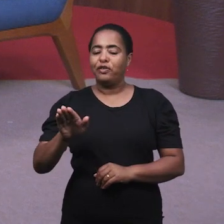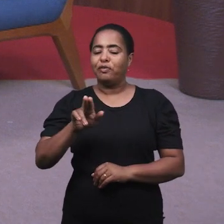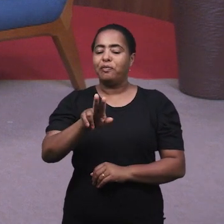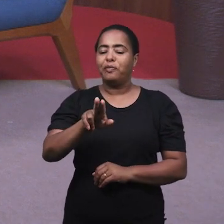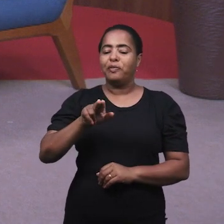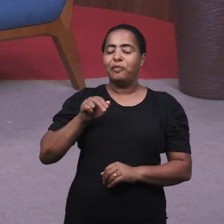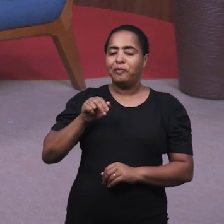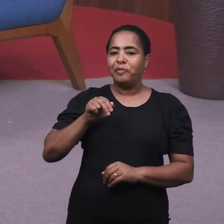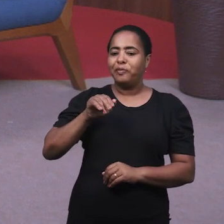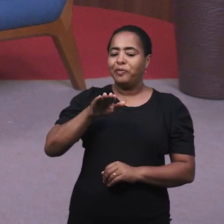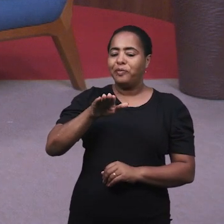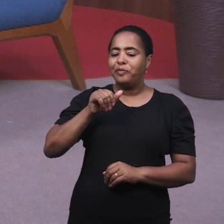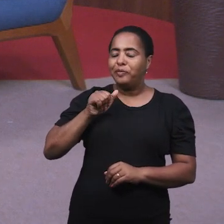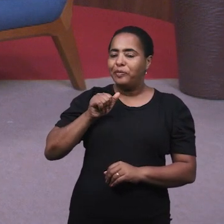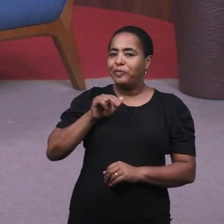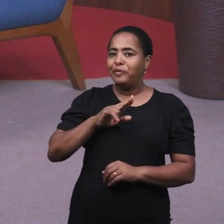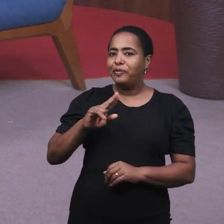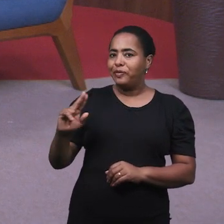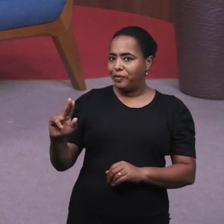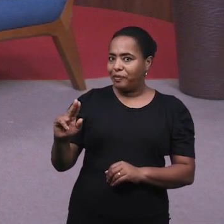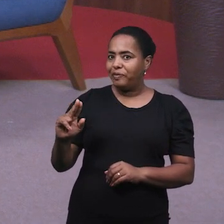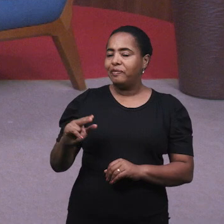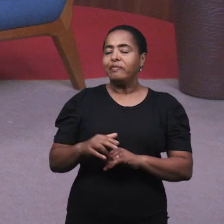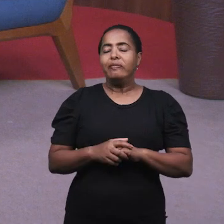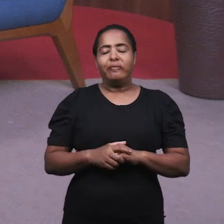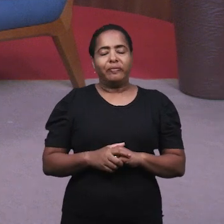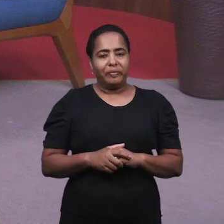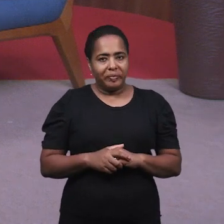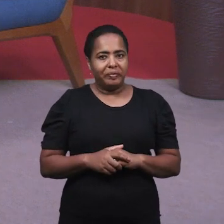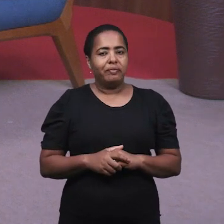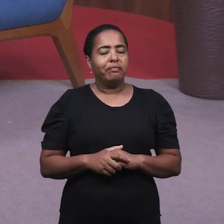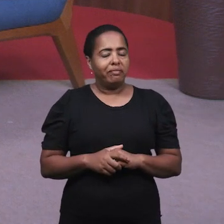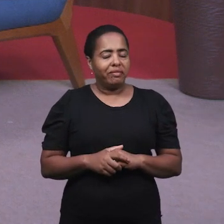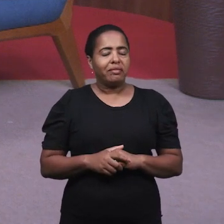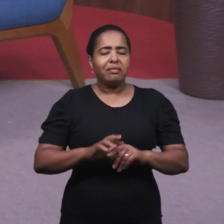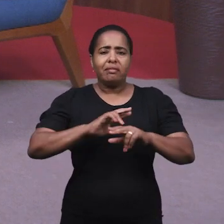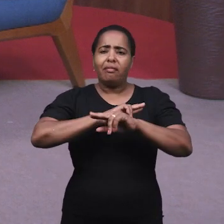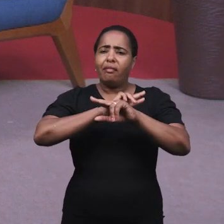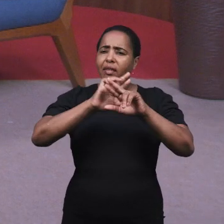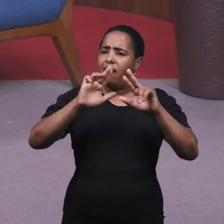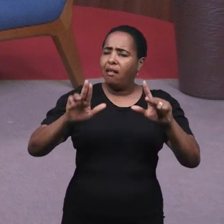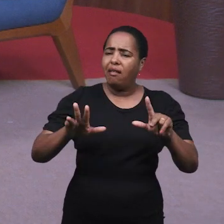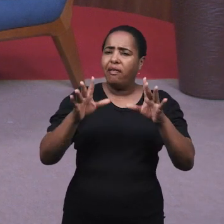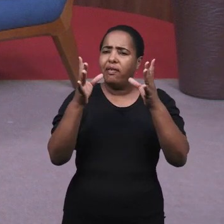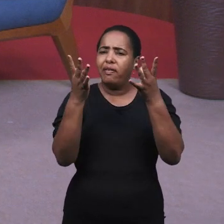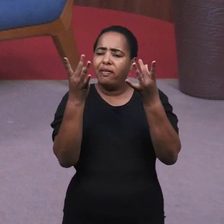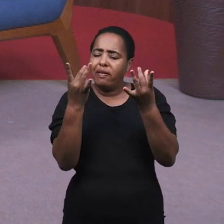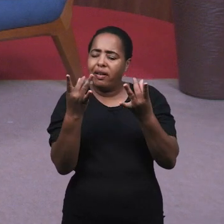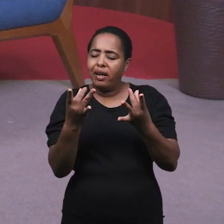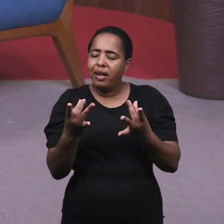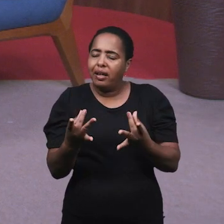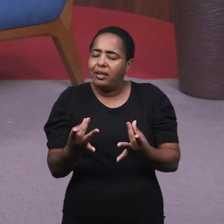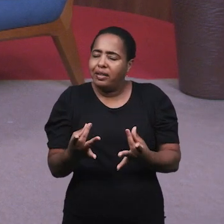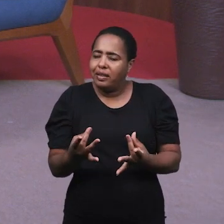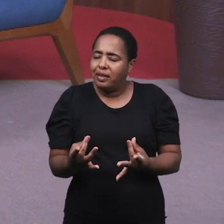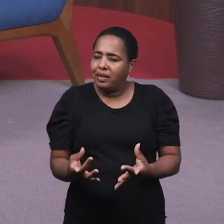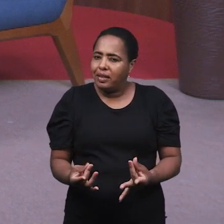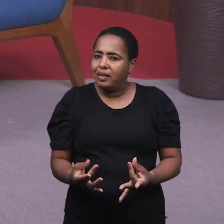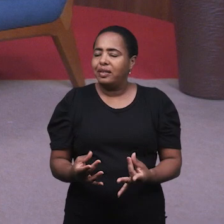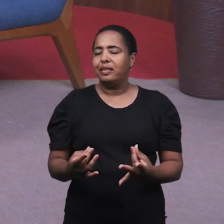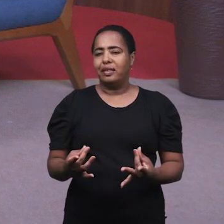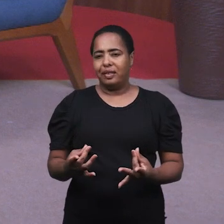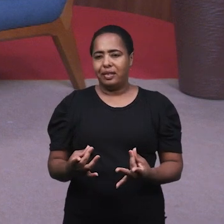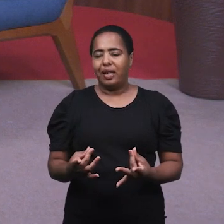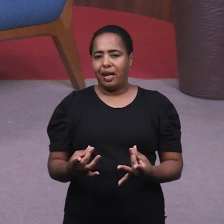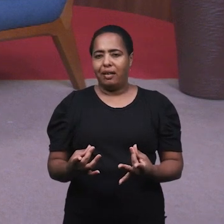Et il y a beaucoup de détails prophétiques, n'est-ce pas? Richissimes dans ce passage. Nous n'avons pas le temps d'aborder